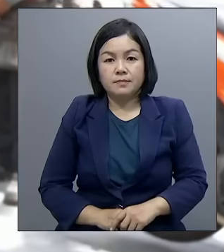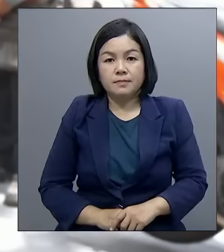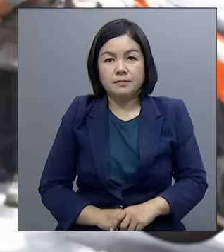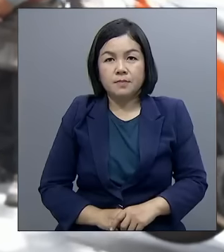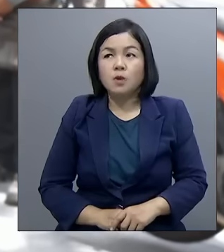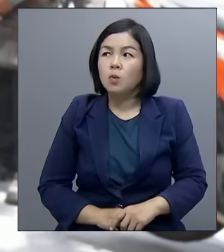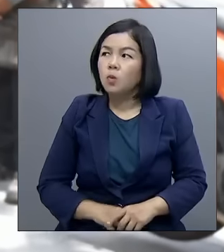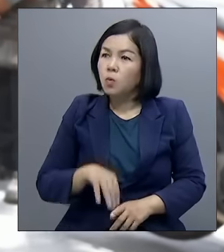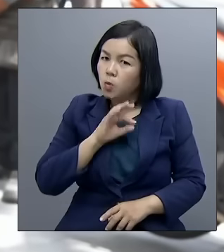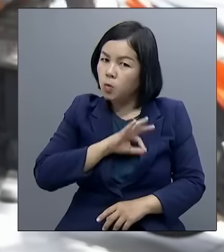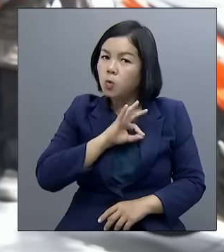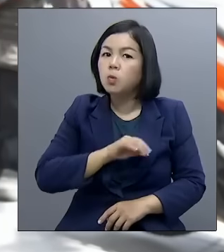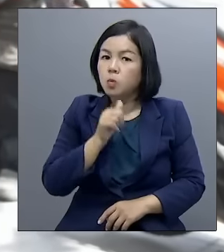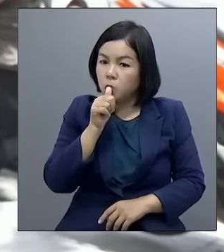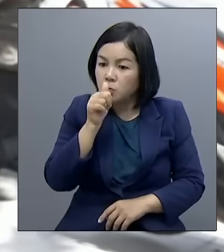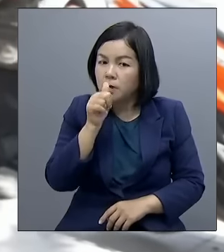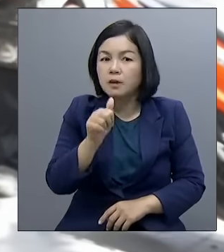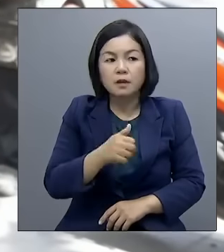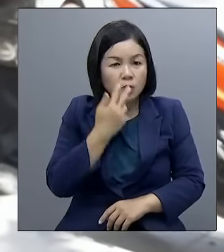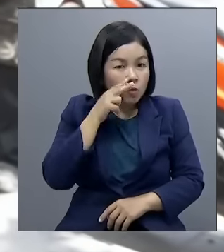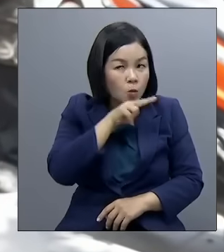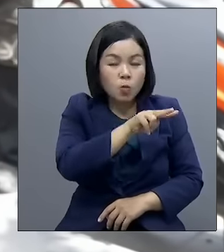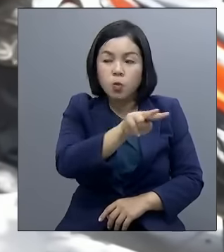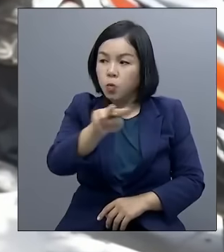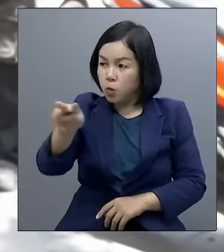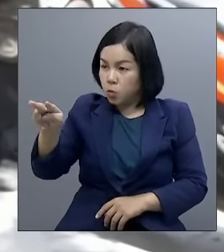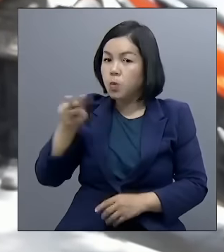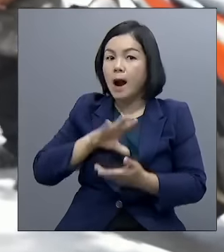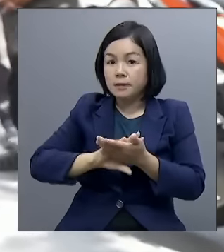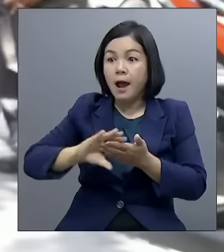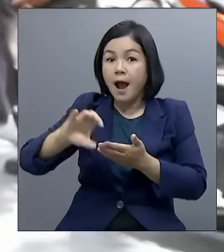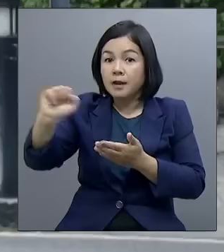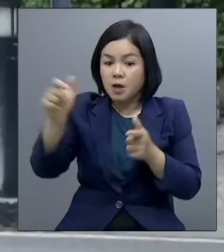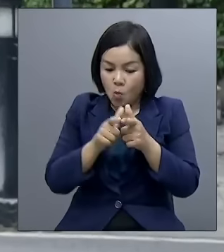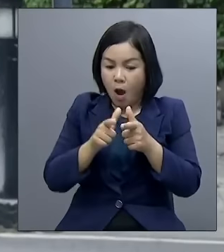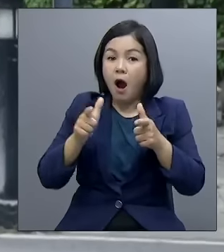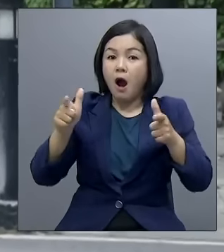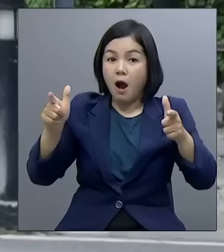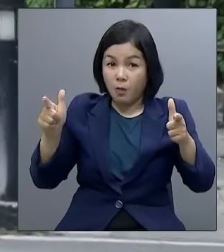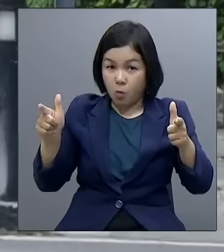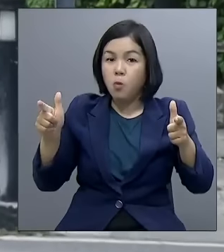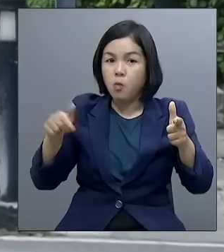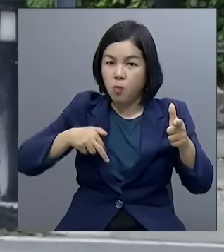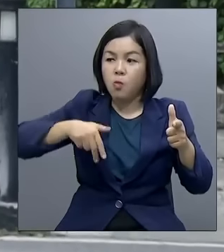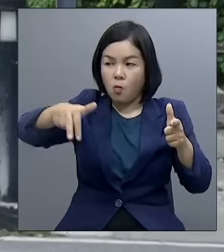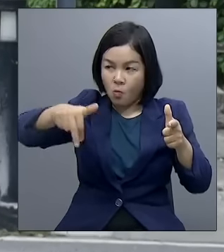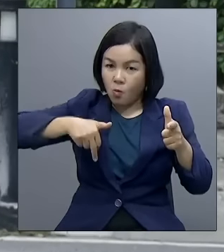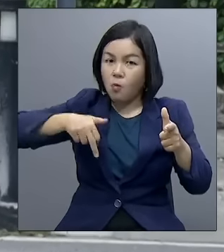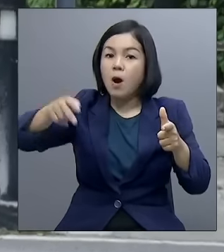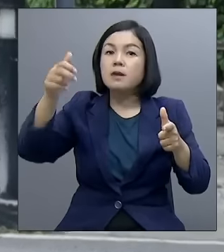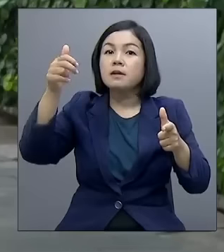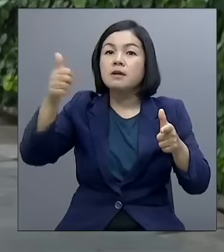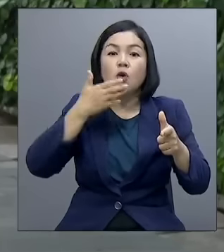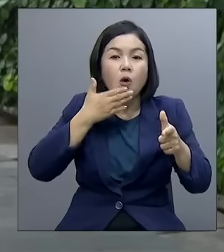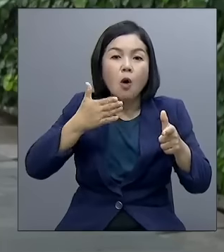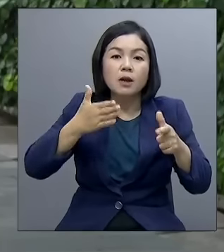มันดีขึ้นเยอะนะครับดูแล้วก็สะอาดสะอ้านดีมันก็กว้างขวางขึ้นเยอะตรงทางเท้านี่นะครับแล้วก็ยาวตลอดเล